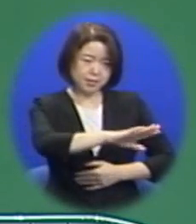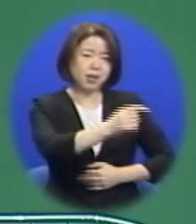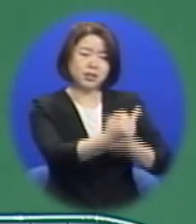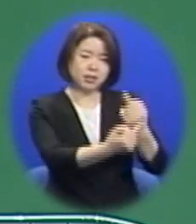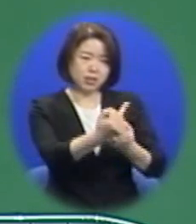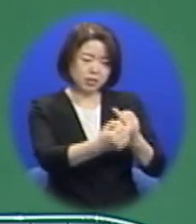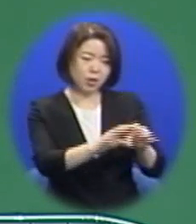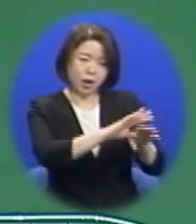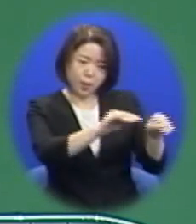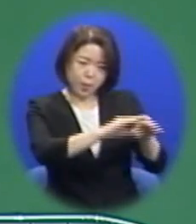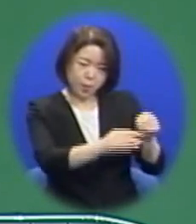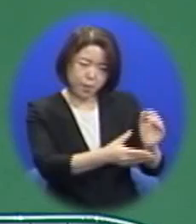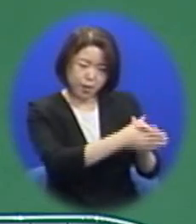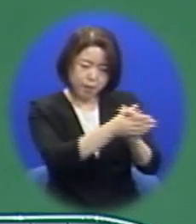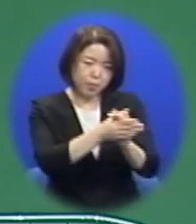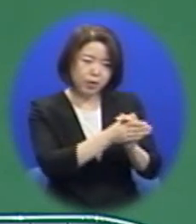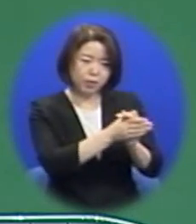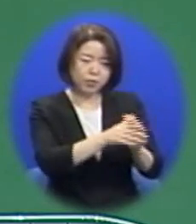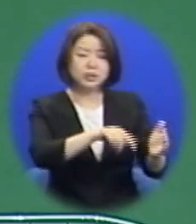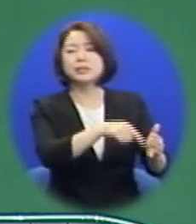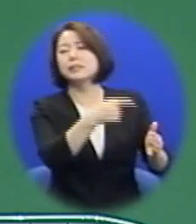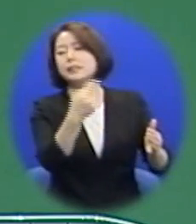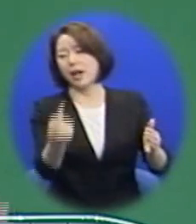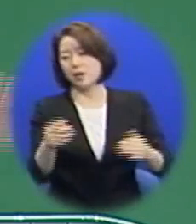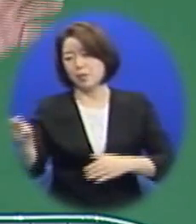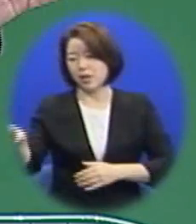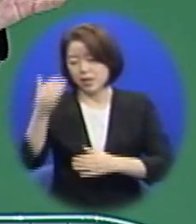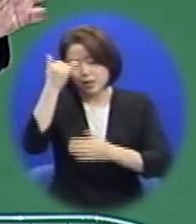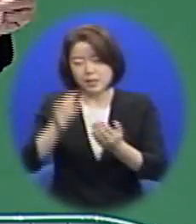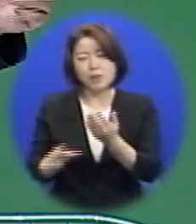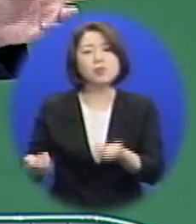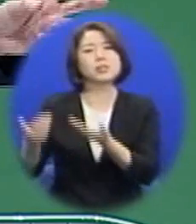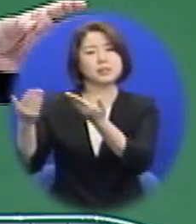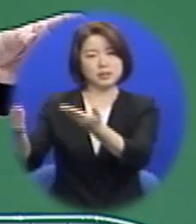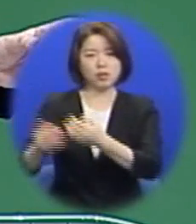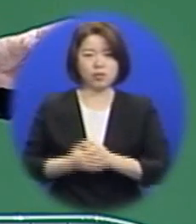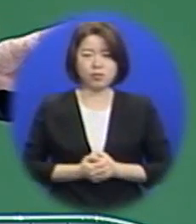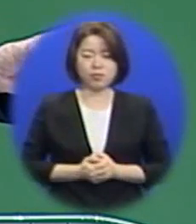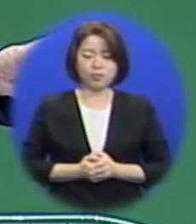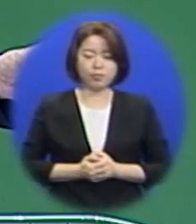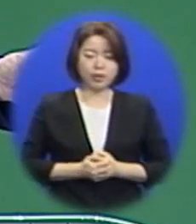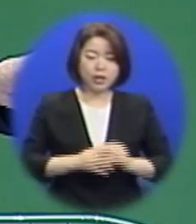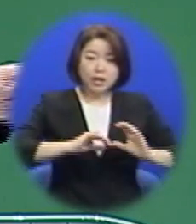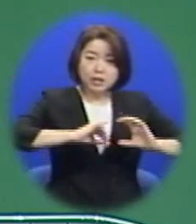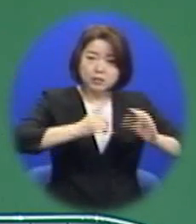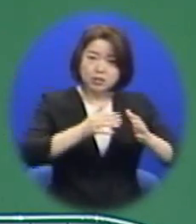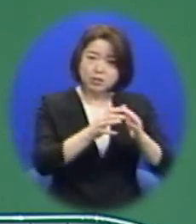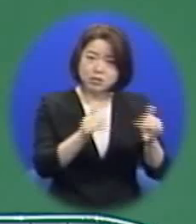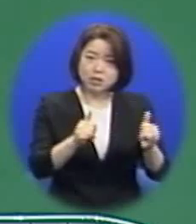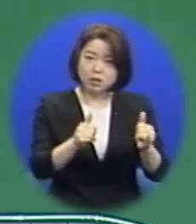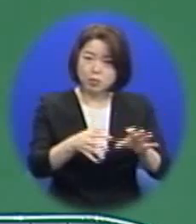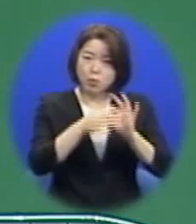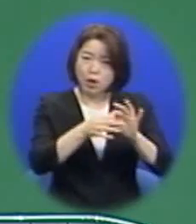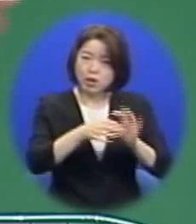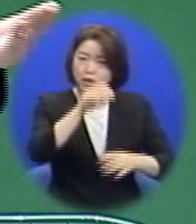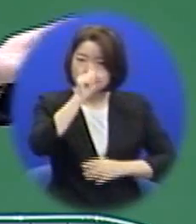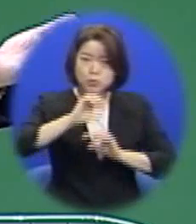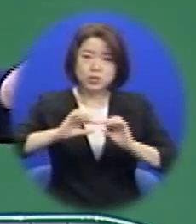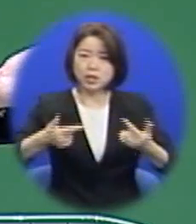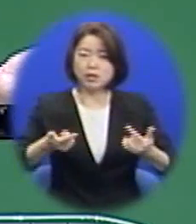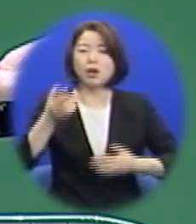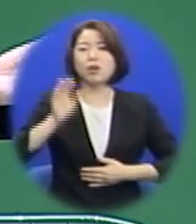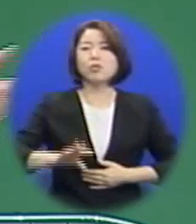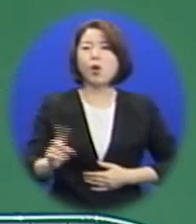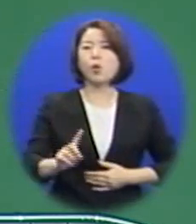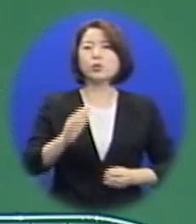후에 와서 예물을 드리라. 세상 사람들과의 관계가 안 좋은데 우리가 하나님 앞에 와서 어떻게